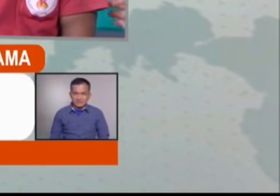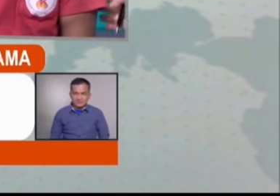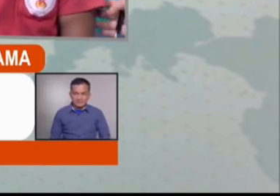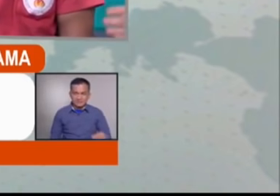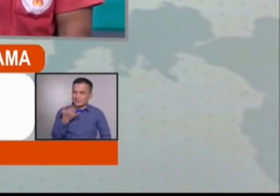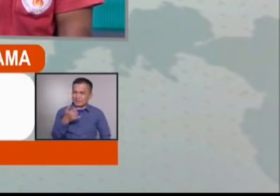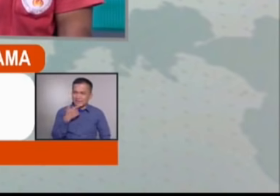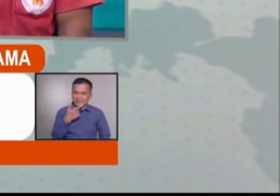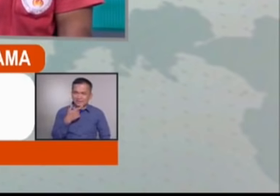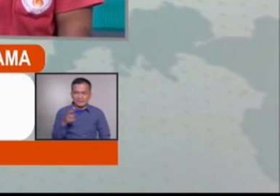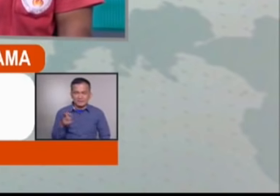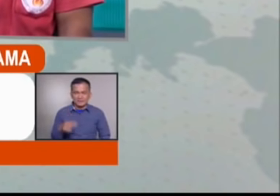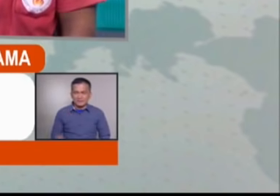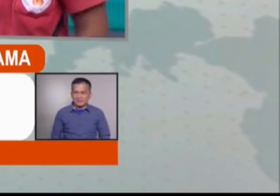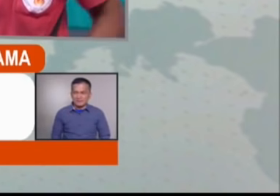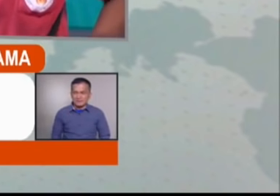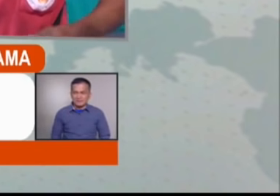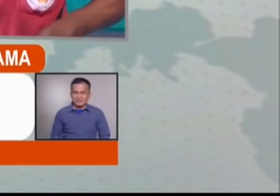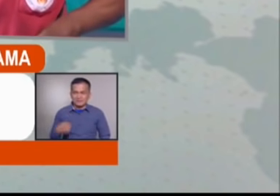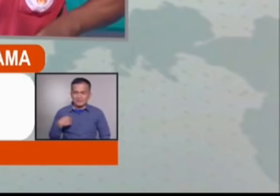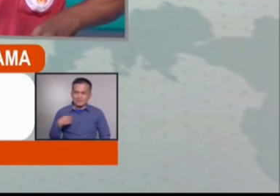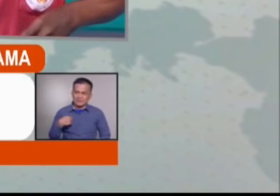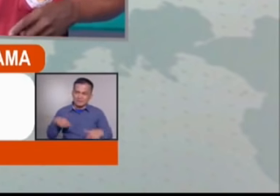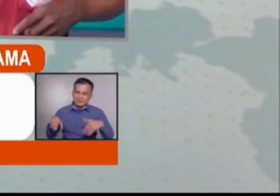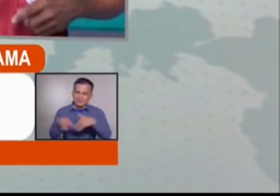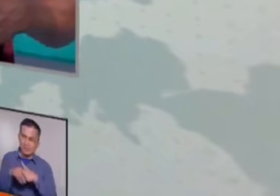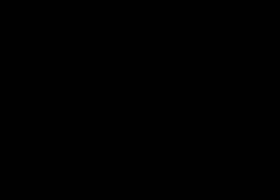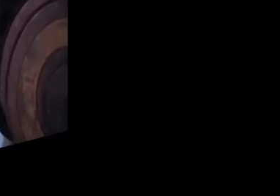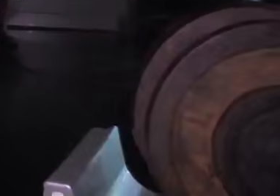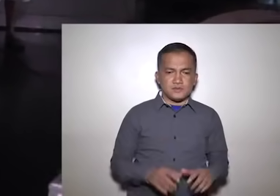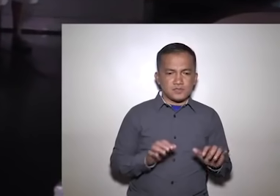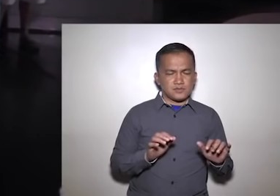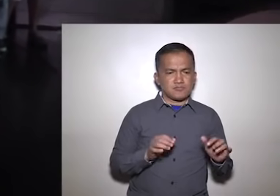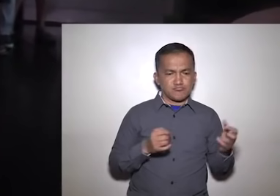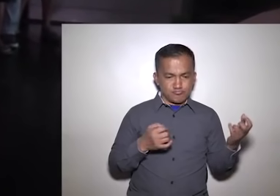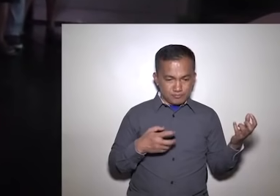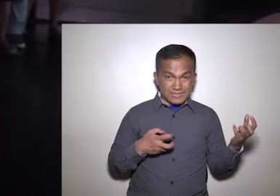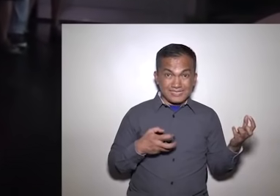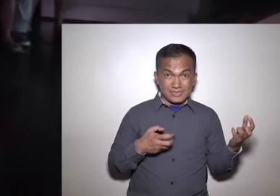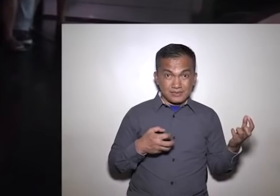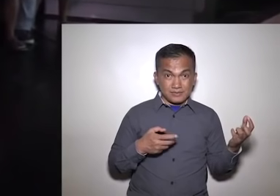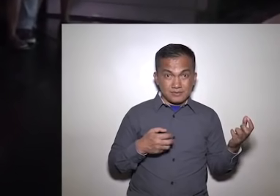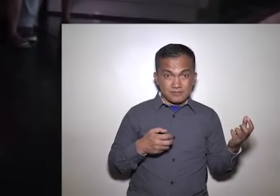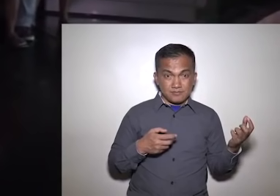Ba't ka natawa, sir? Ko po ay may marriage contract kami. Kasal kami.